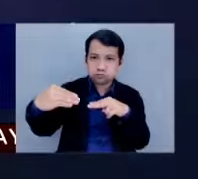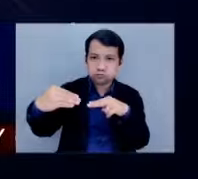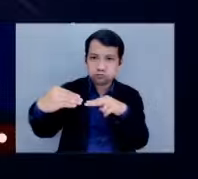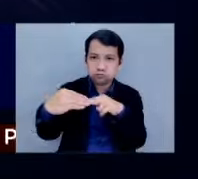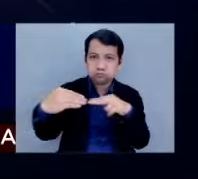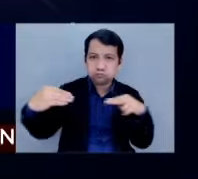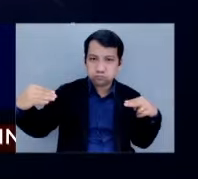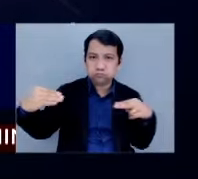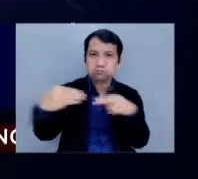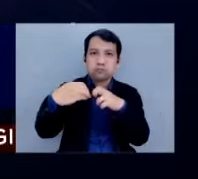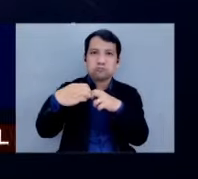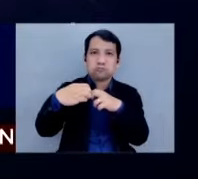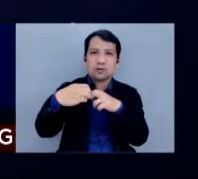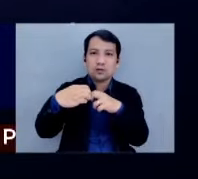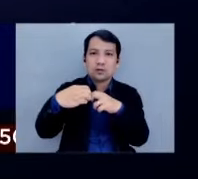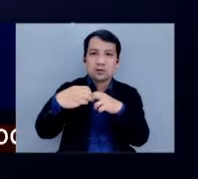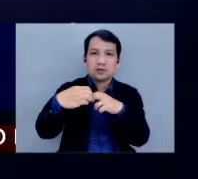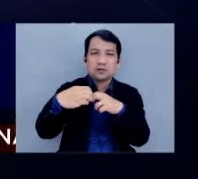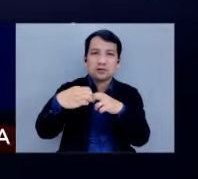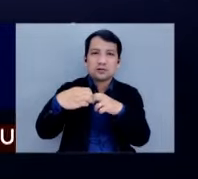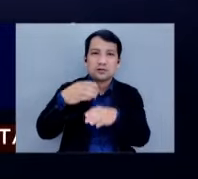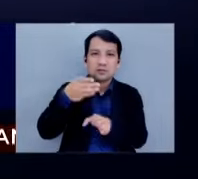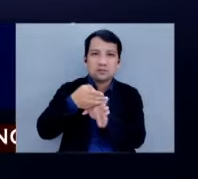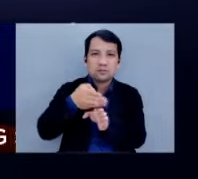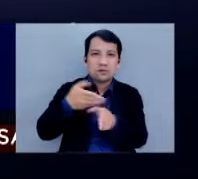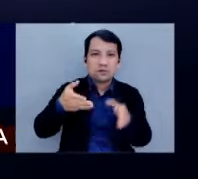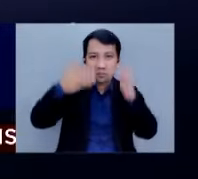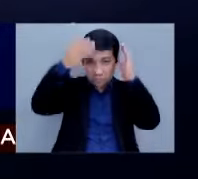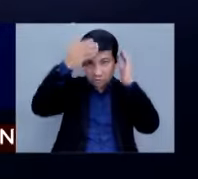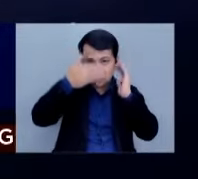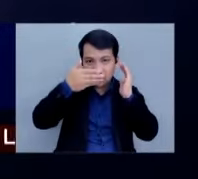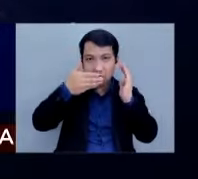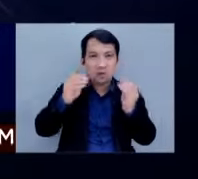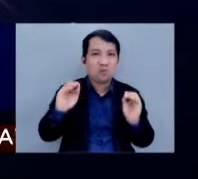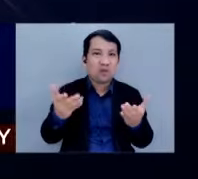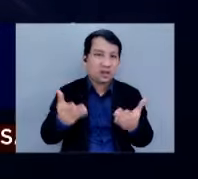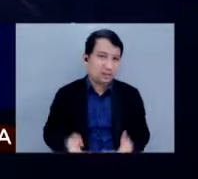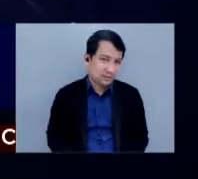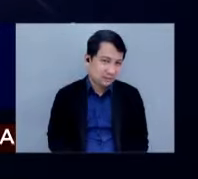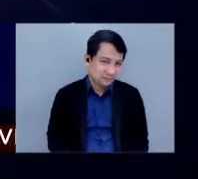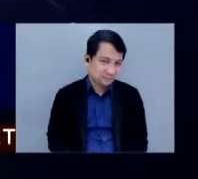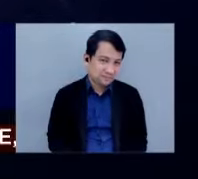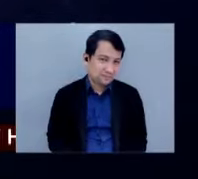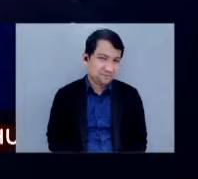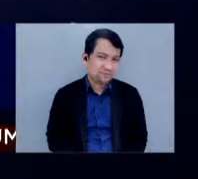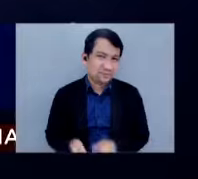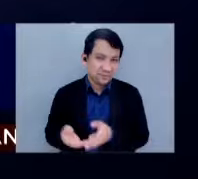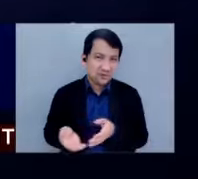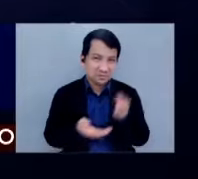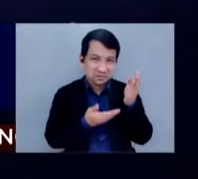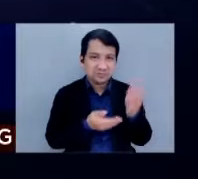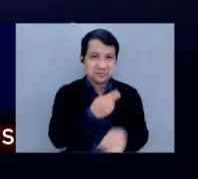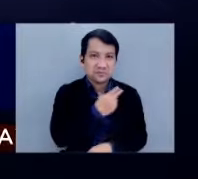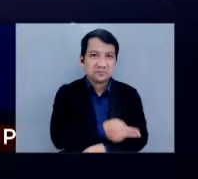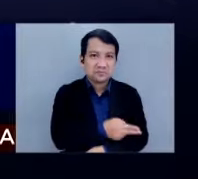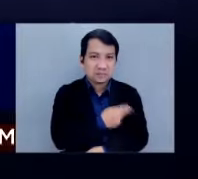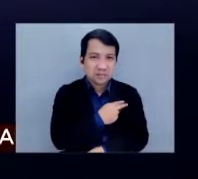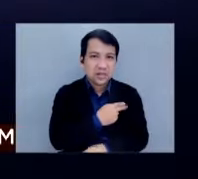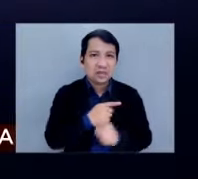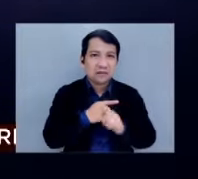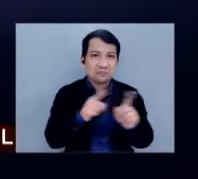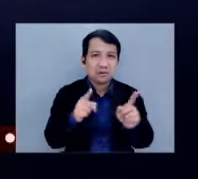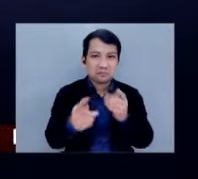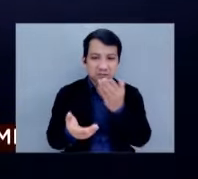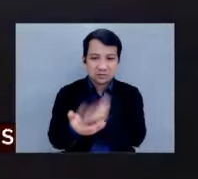sila bumangga sa bus. Wala rin suot na helmet ang dalawang minor de edad. Sinugod pa sila sa ospital pero idideklarang dead on